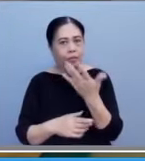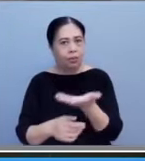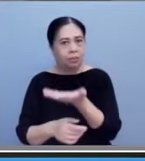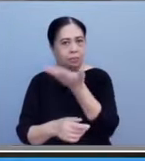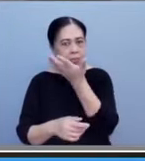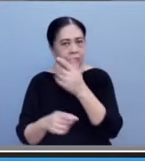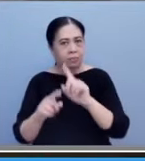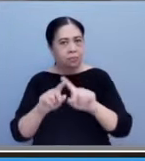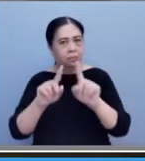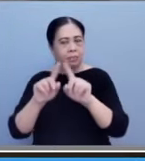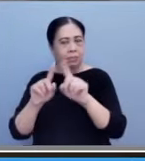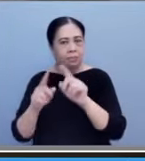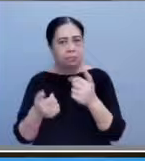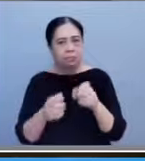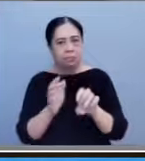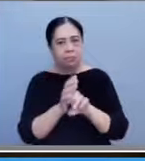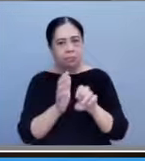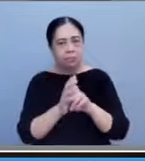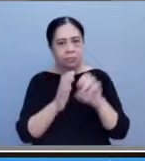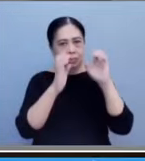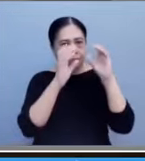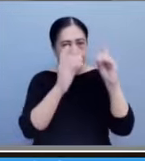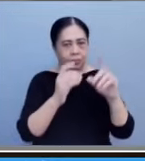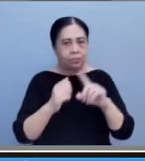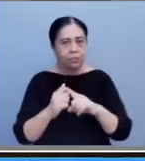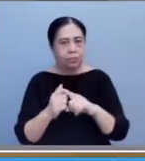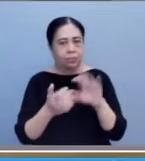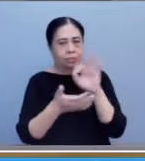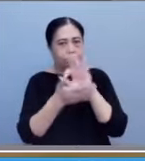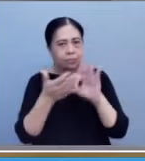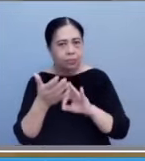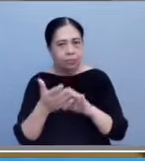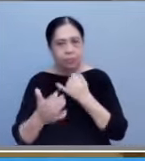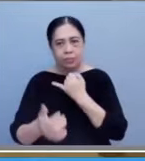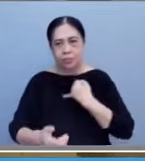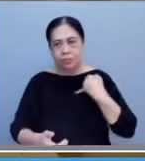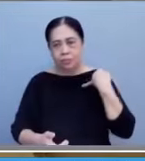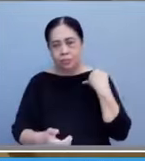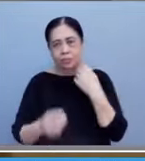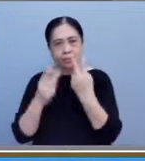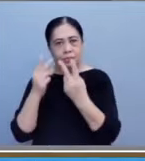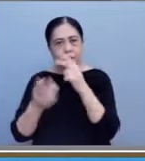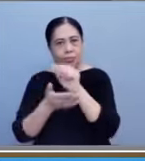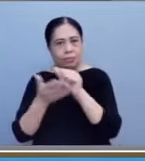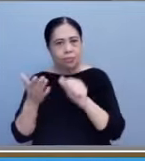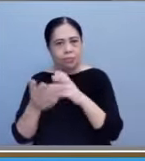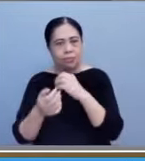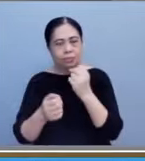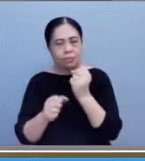ibang larangan gaya ng education, fashion, jewelry, visual art at crafts.